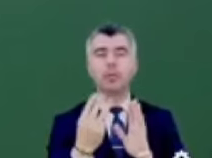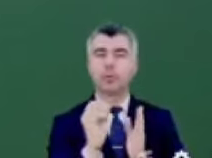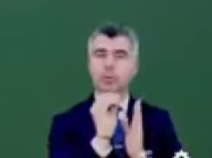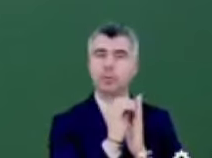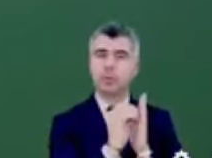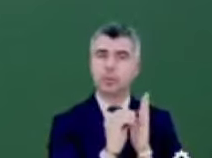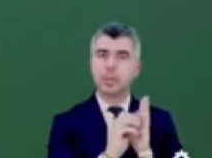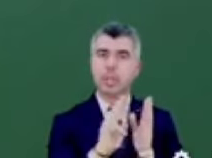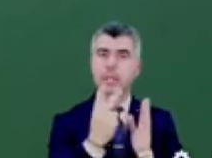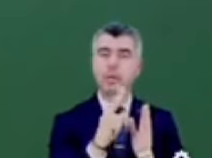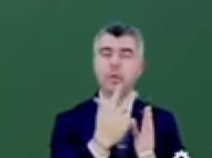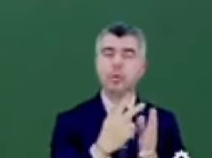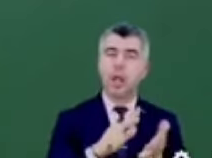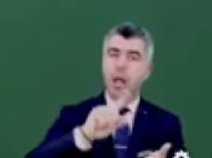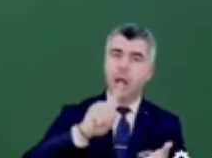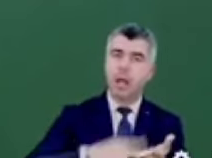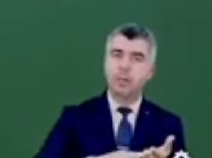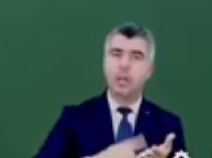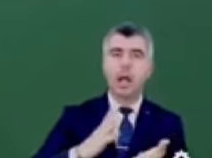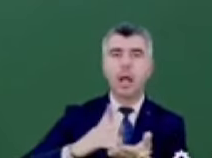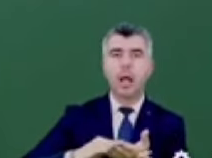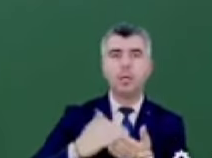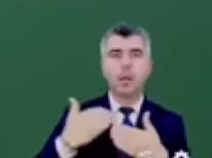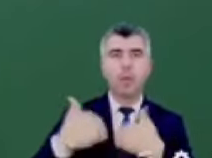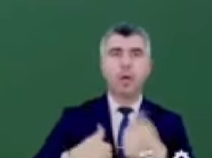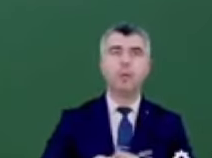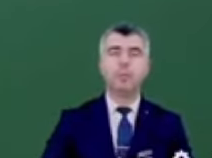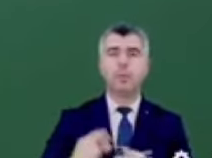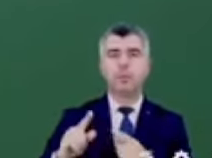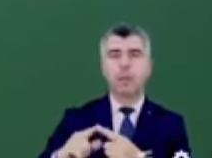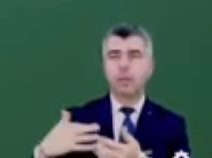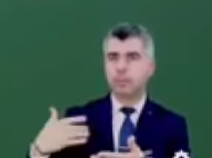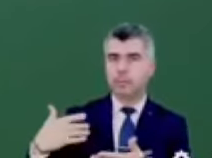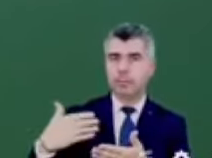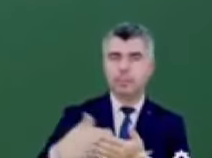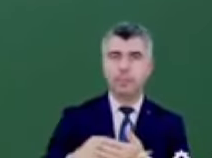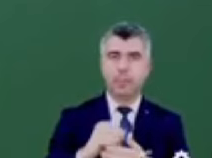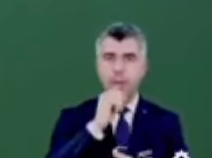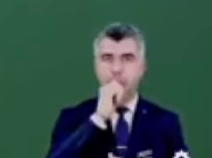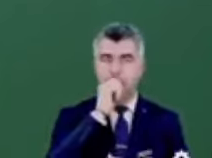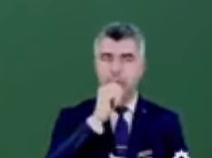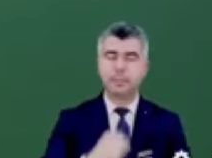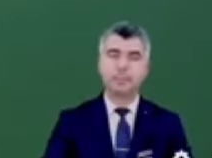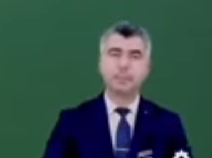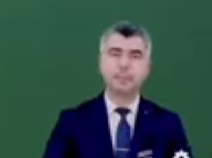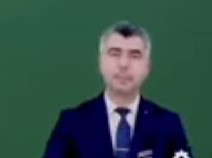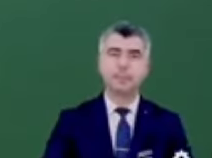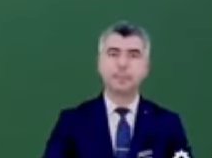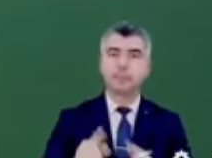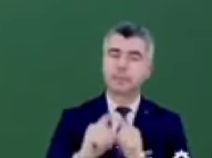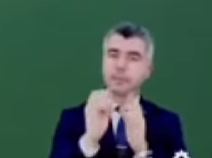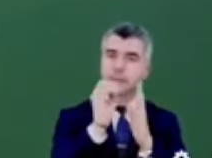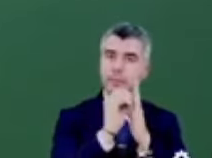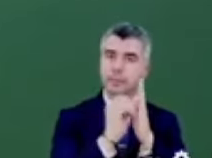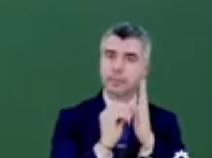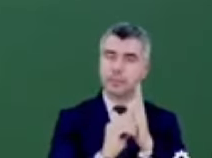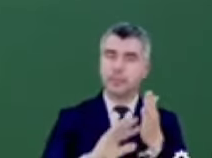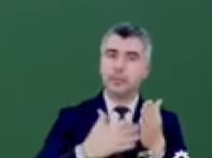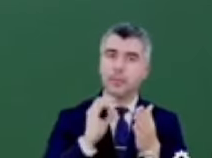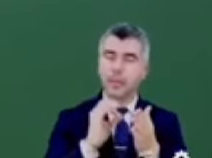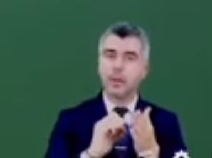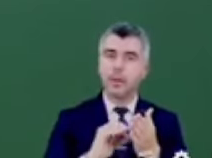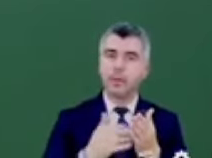23 على بطاقه شخص في وضعيه اعاقه اذا هذه واحد واحد اللحظه تاريخيه اللي جات